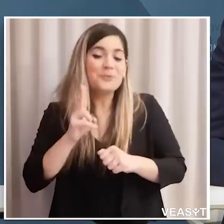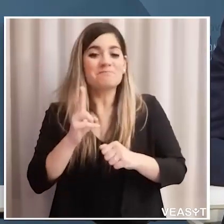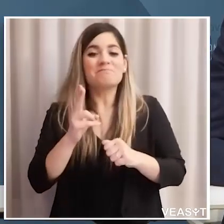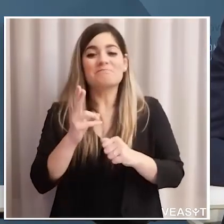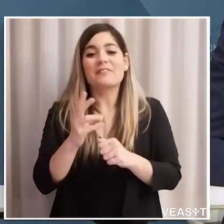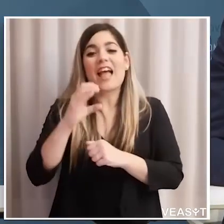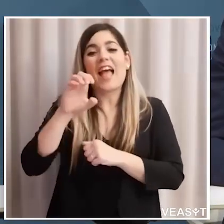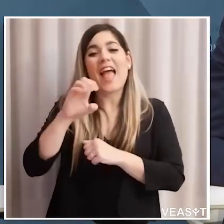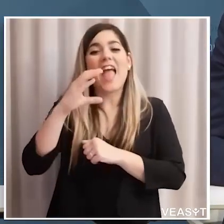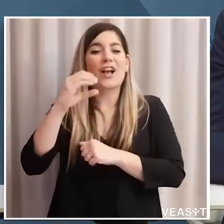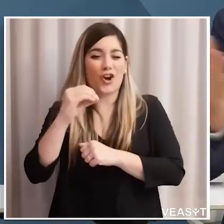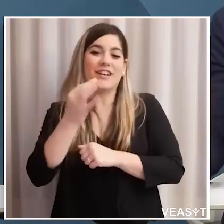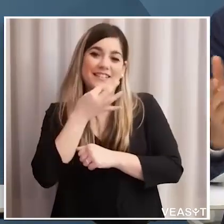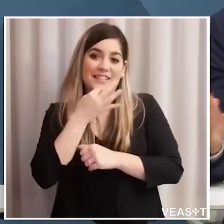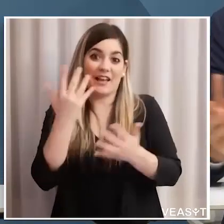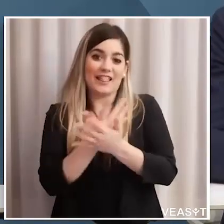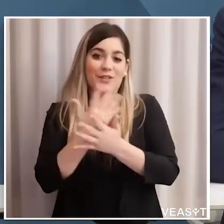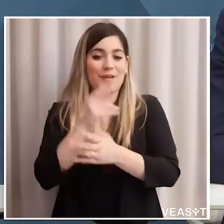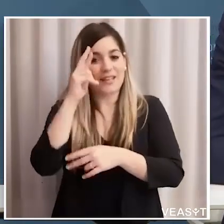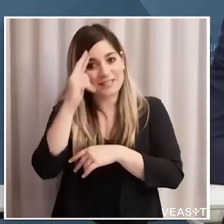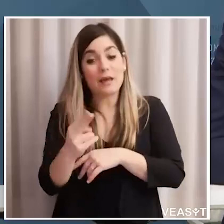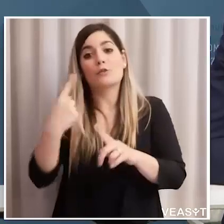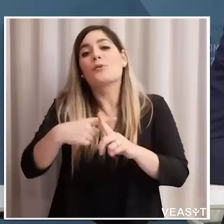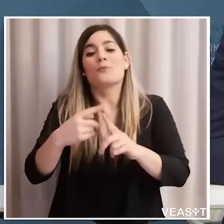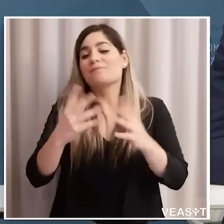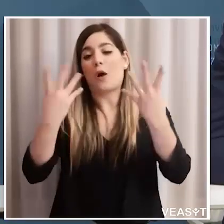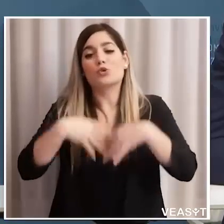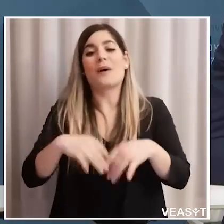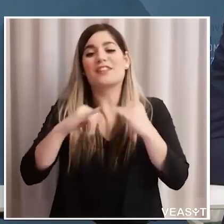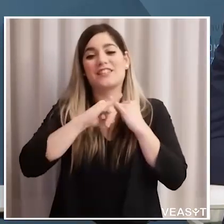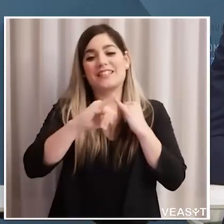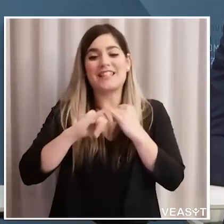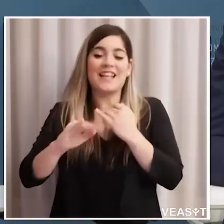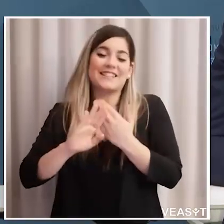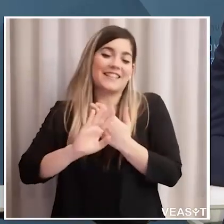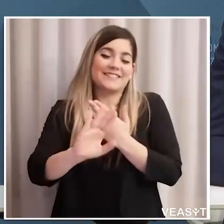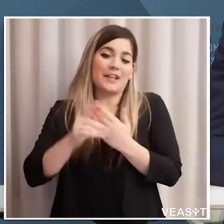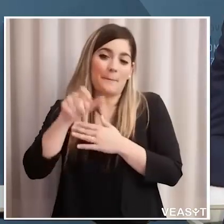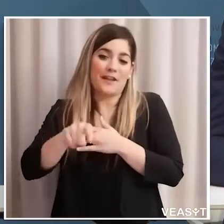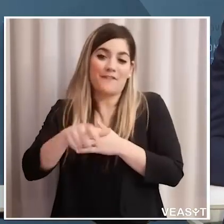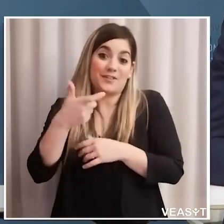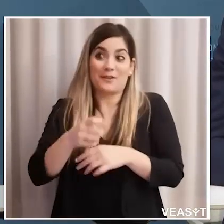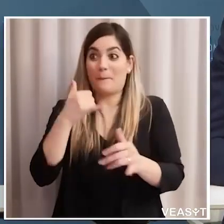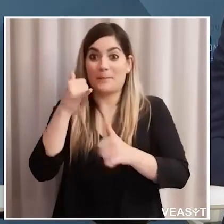e soprattutto una mobilità dove le distanze automaticamente sono mantenute,